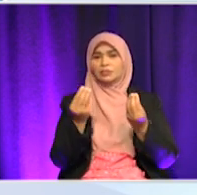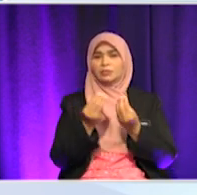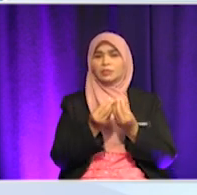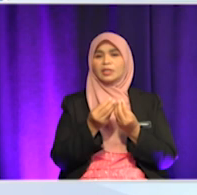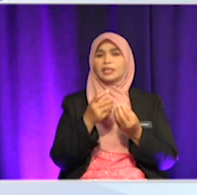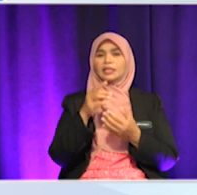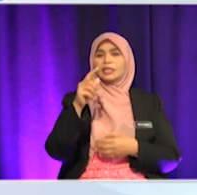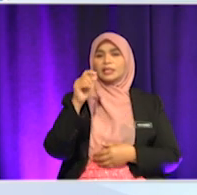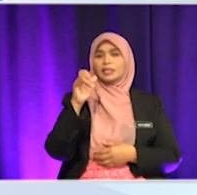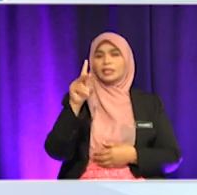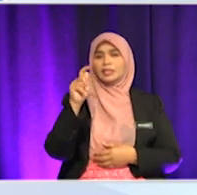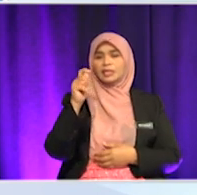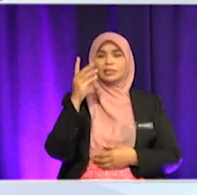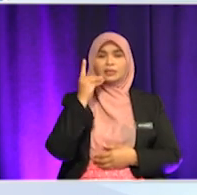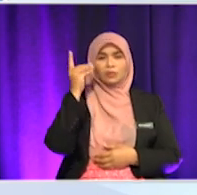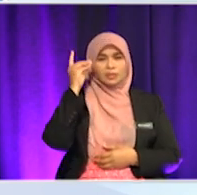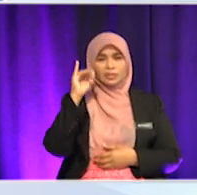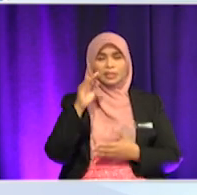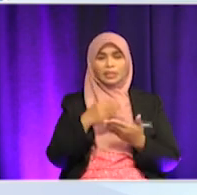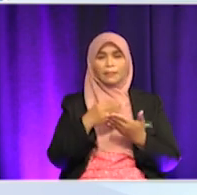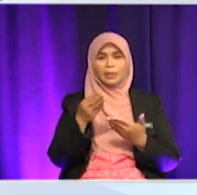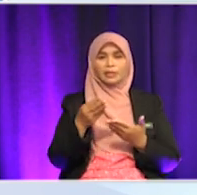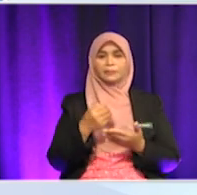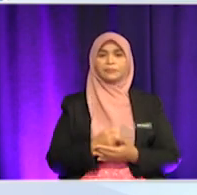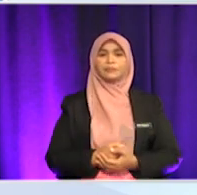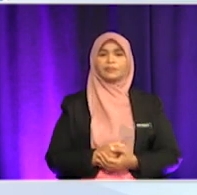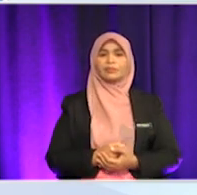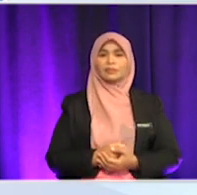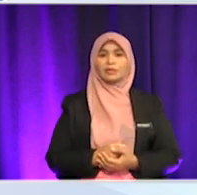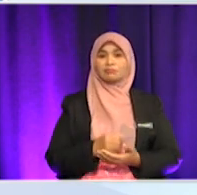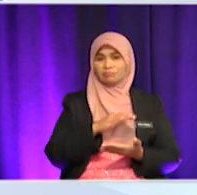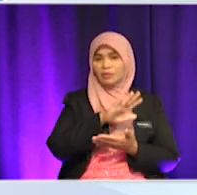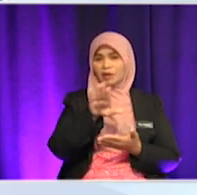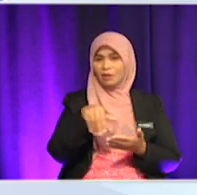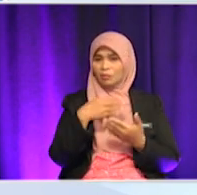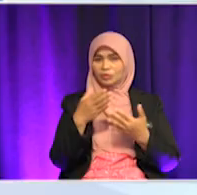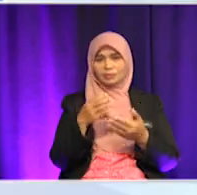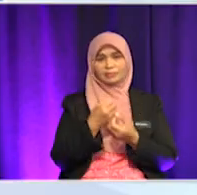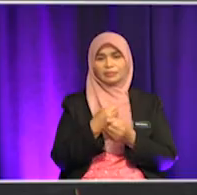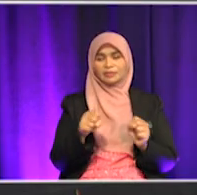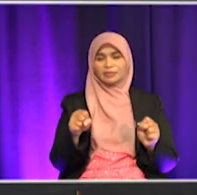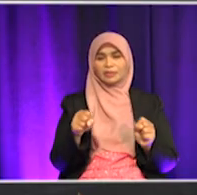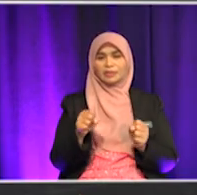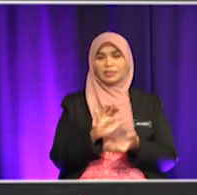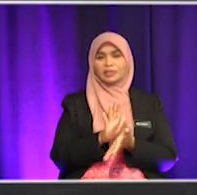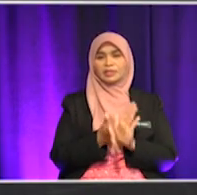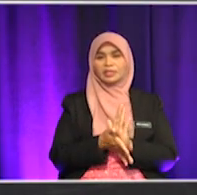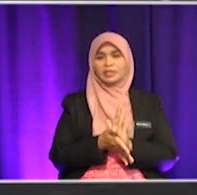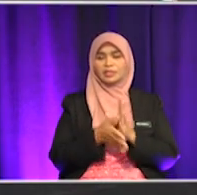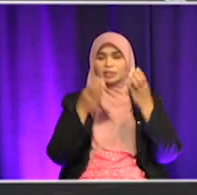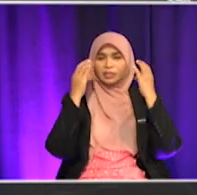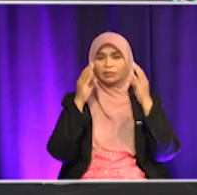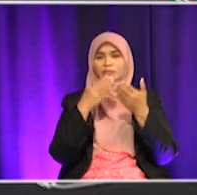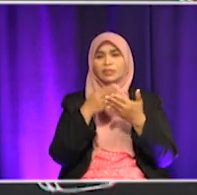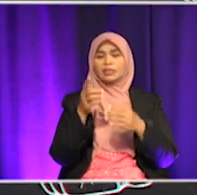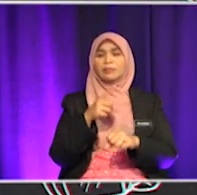Rizal. Okey. Semua dah bersedia? Okey, jadi cikgu akan bagi masa lebih